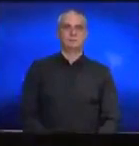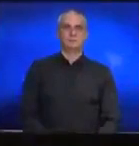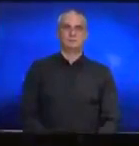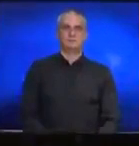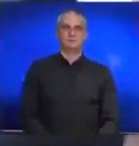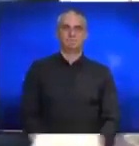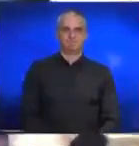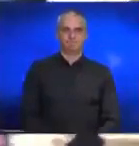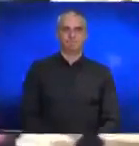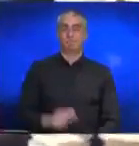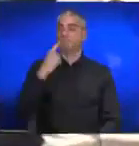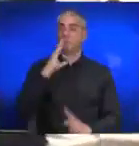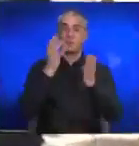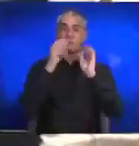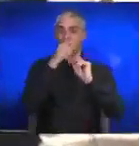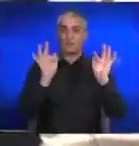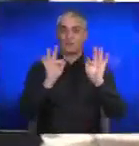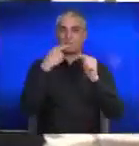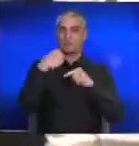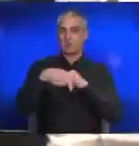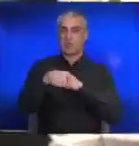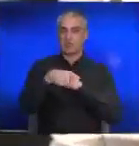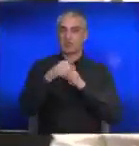אני חושב שמה שמיוחד כאן בטקס השנה, כמו שנים